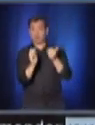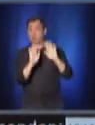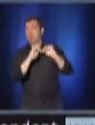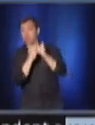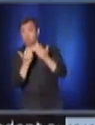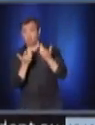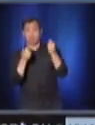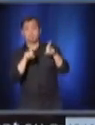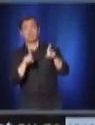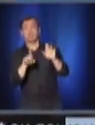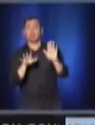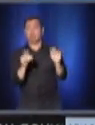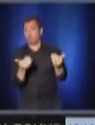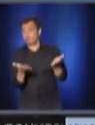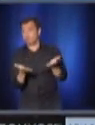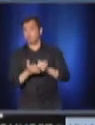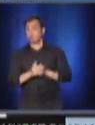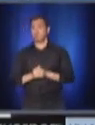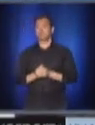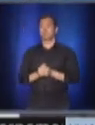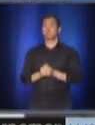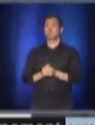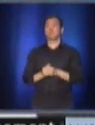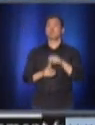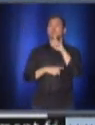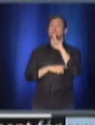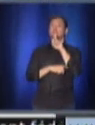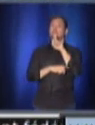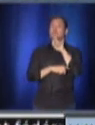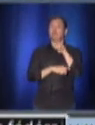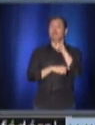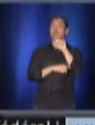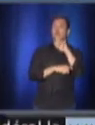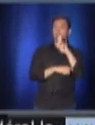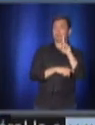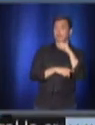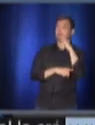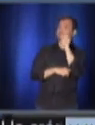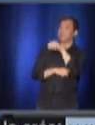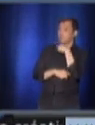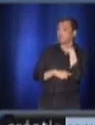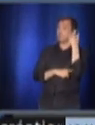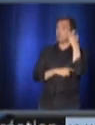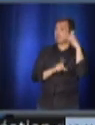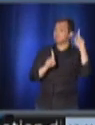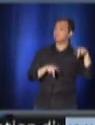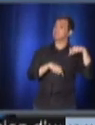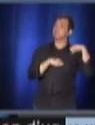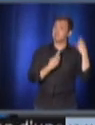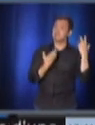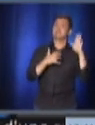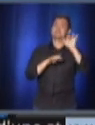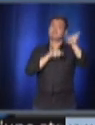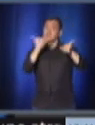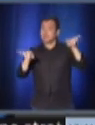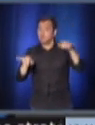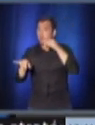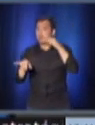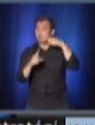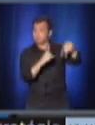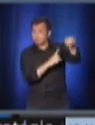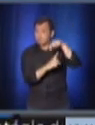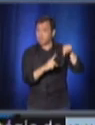assurer que cela ne se reproduise pas? Réponse. Oui, écoutez, j'ai toujours dit que nous